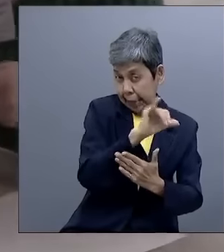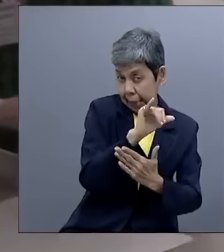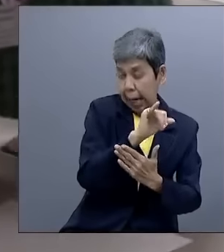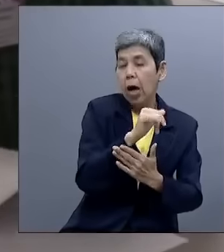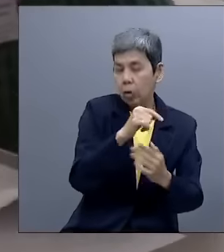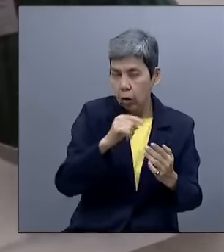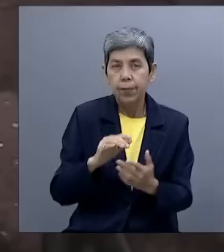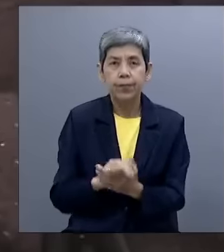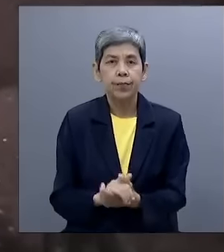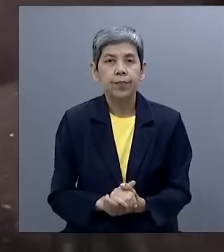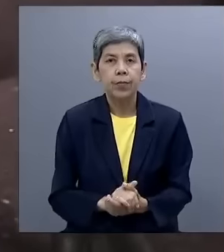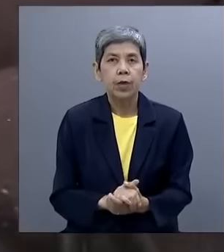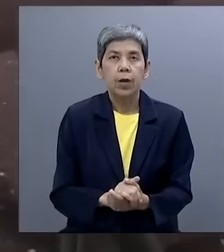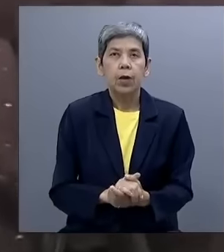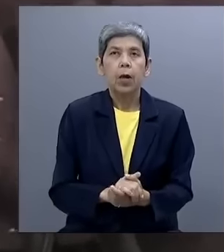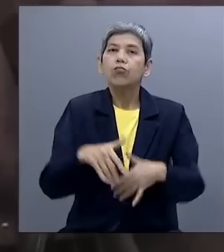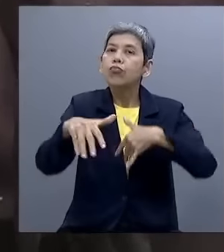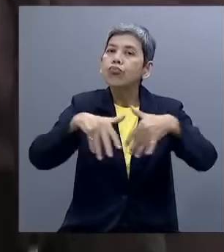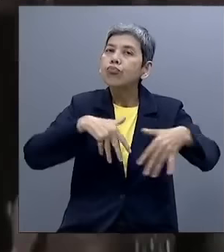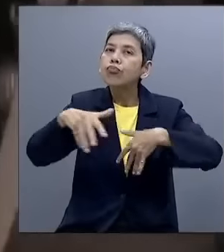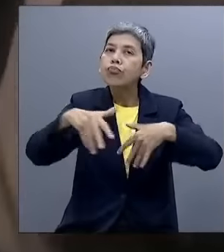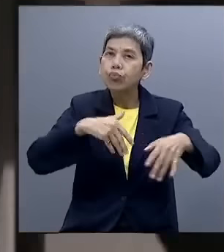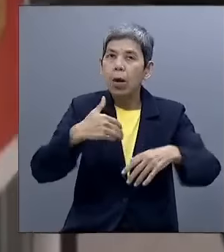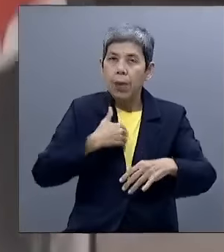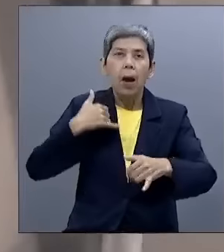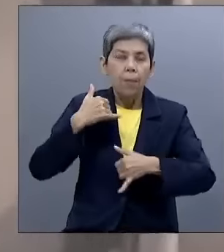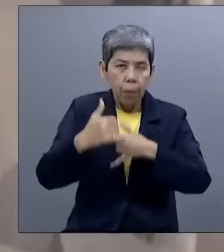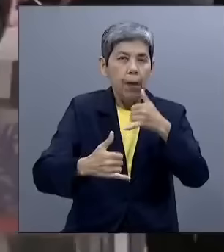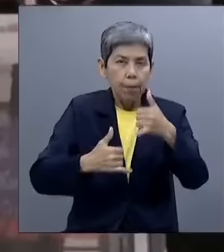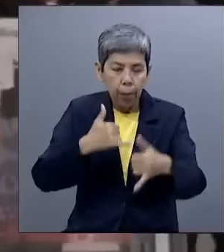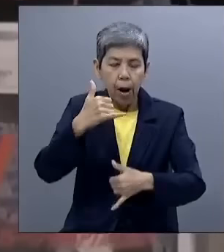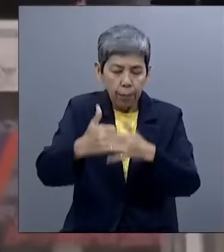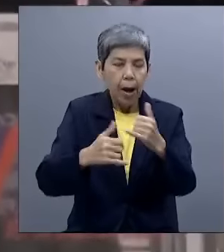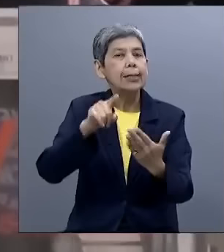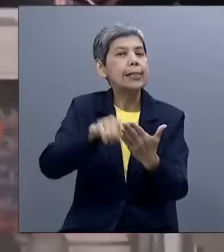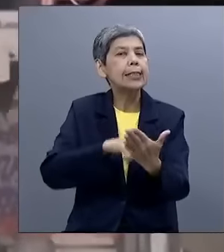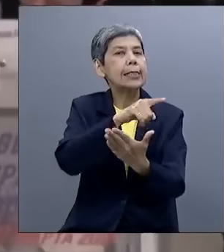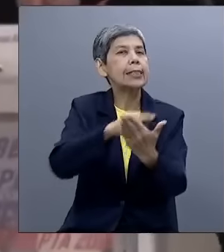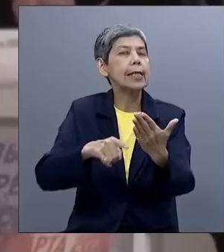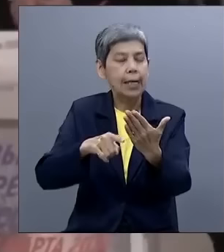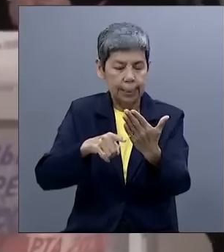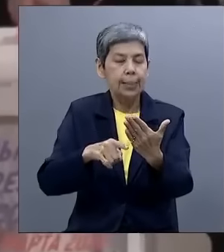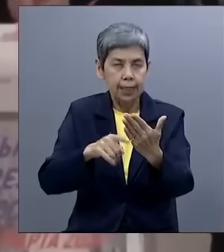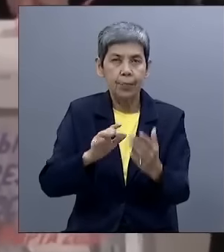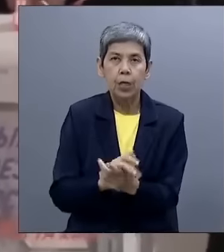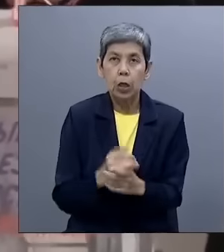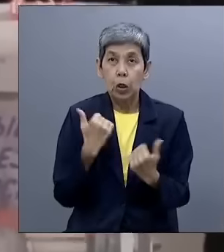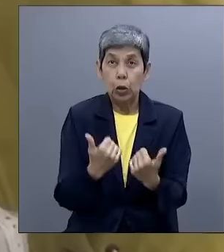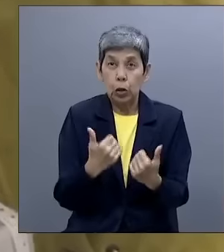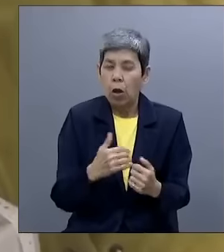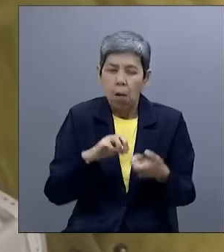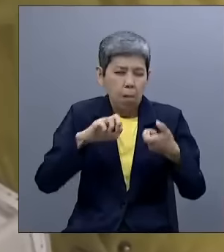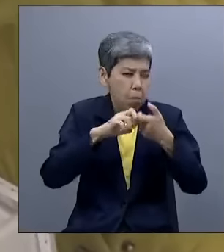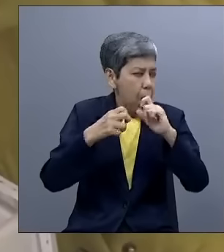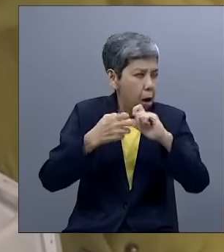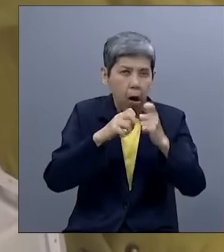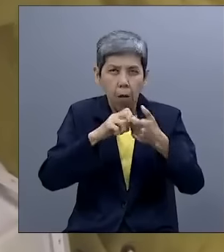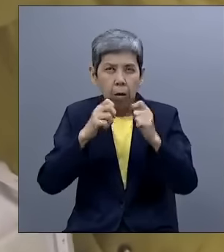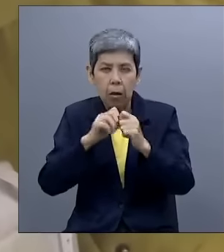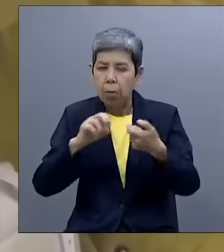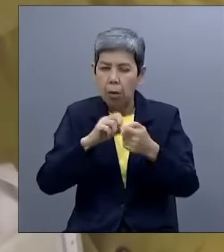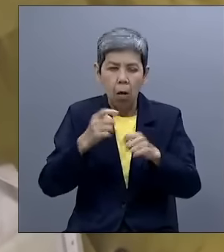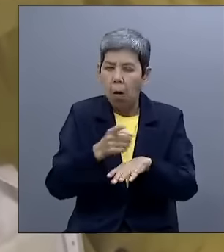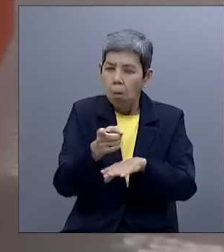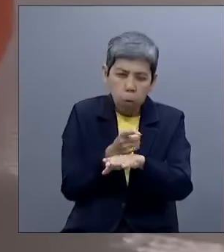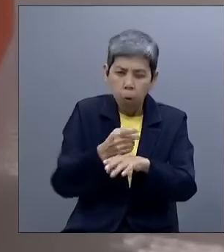มาค่ะขณะที่ชาวเมืองเองยังคงทยอยเดินทางออกไปใช้สิทธิ์เลือกตั้งในวันสุดท้ายนะคะท่ามกลางความวุ่นวายกลหลจากเหตุโจม